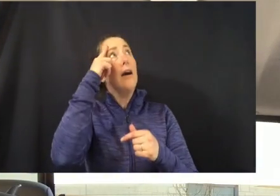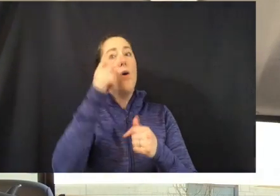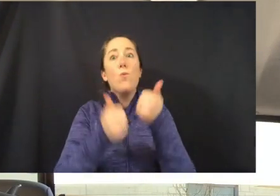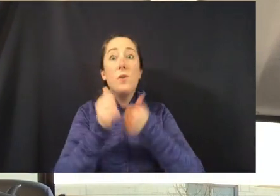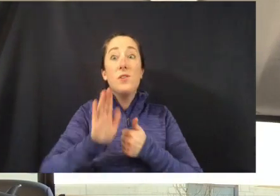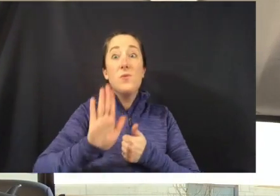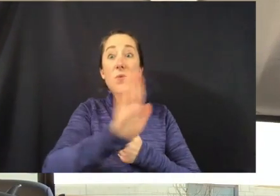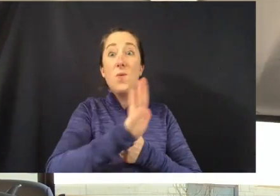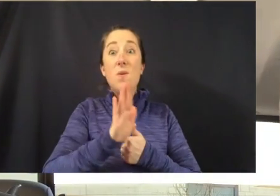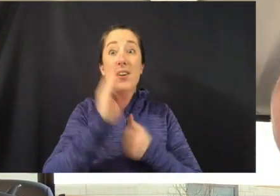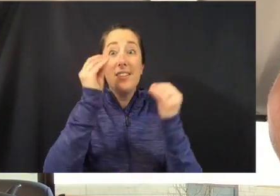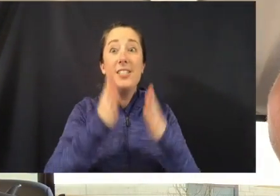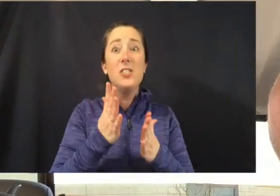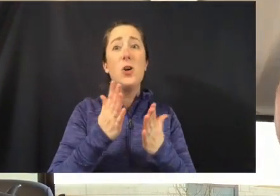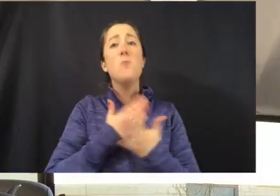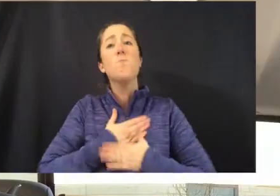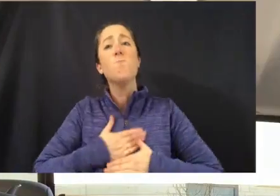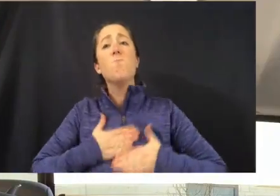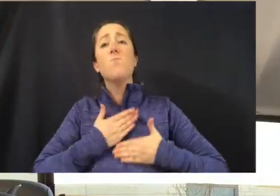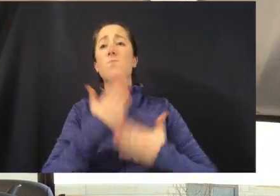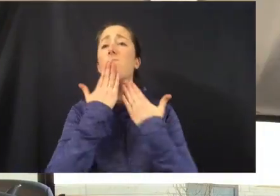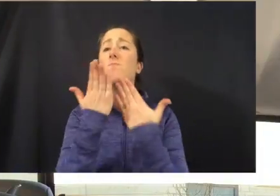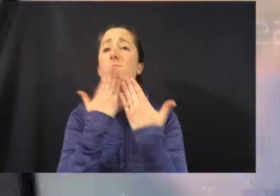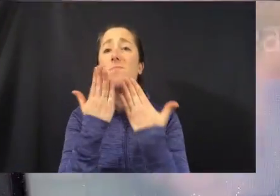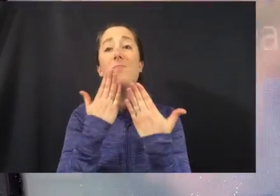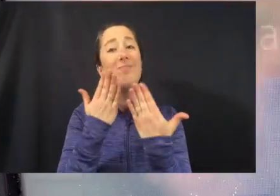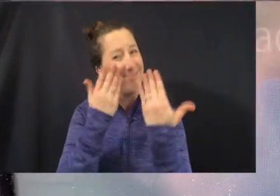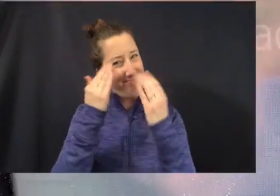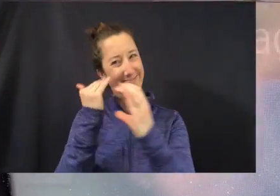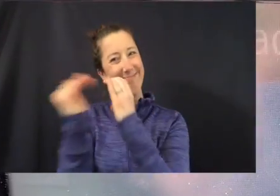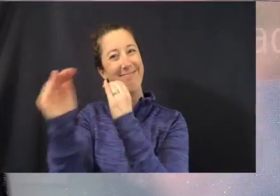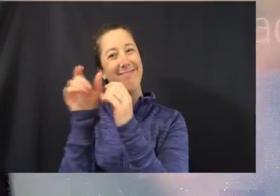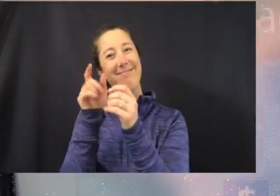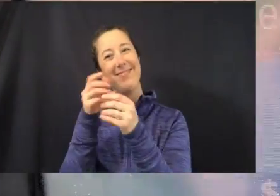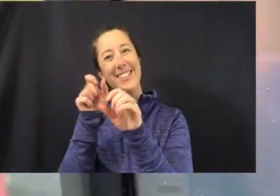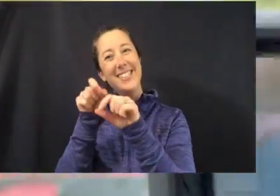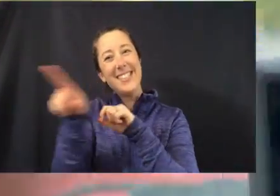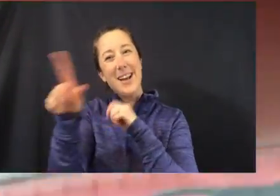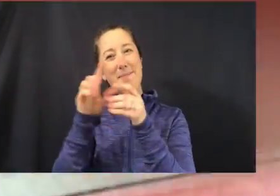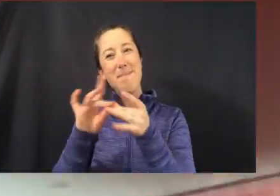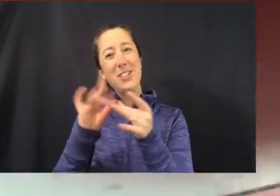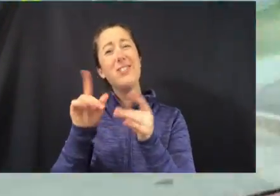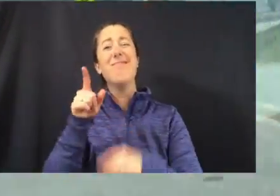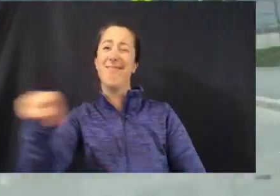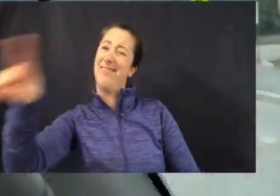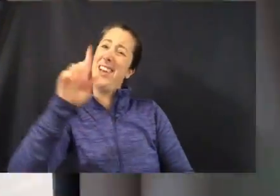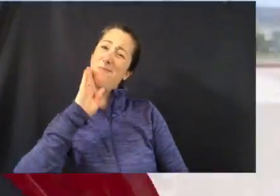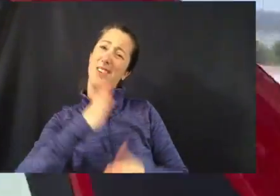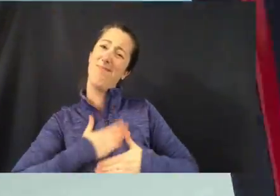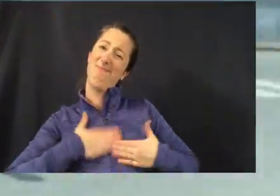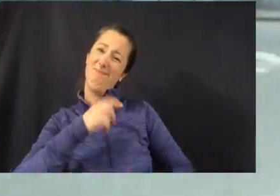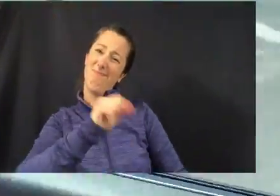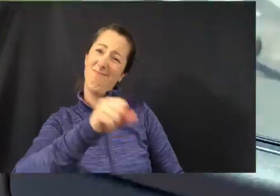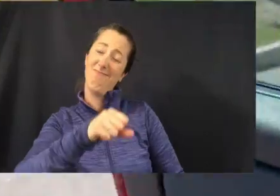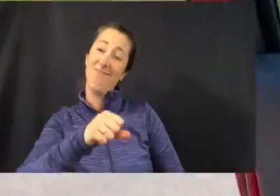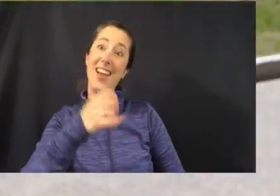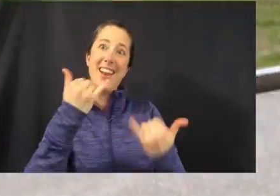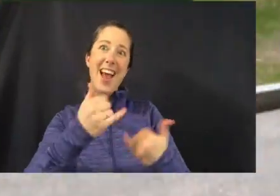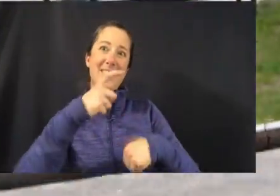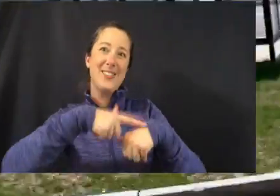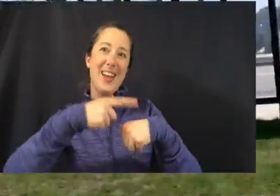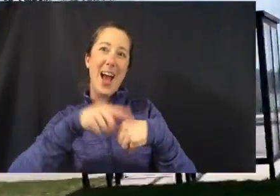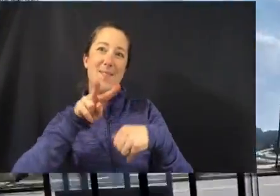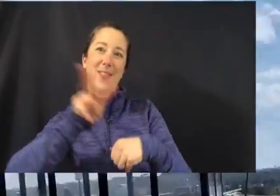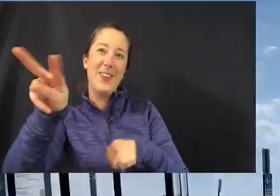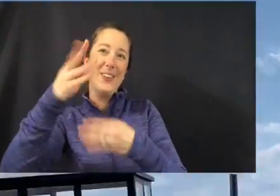vos professeurs, envoyez-leur un mot et dites-leur merci. Il trouvera super sympa de votre part. On va jeter un coup